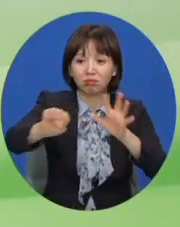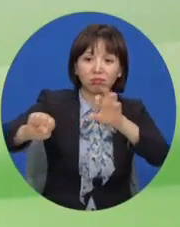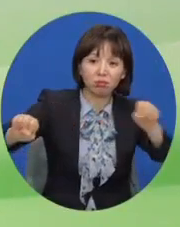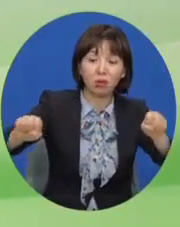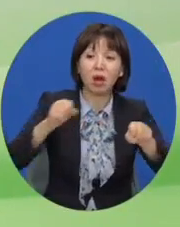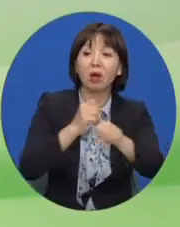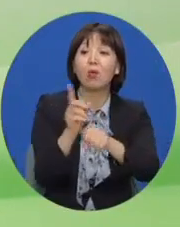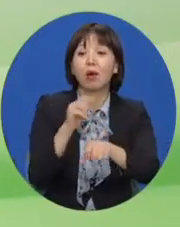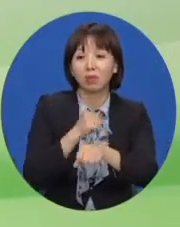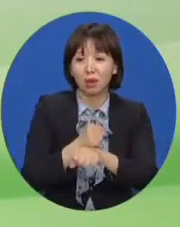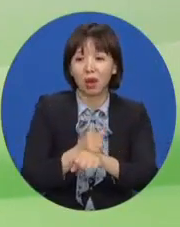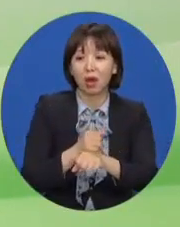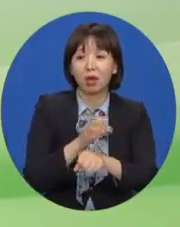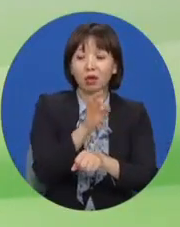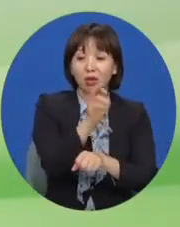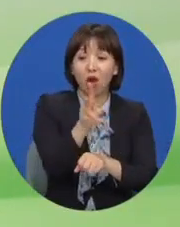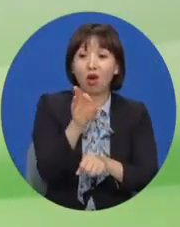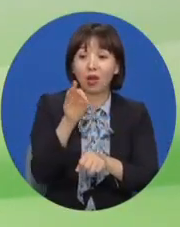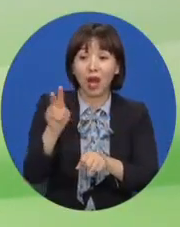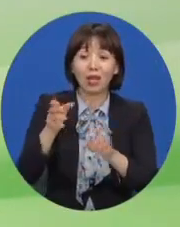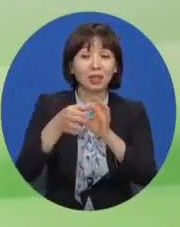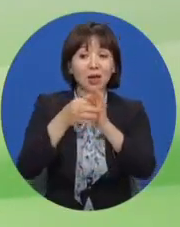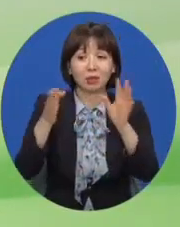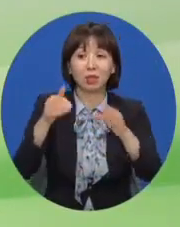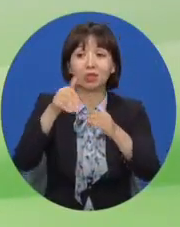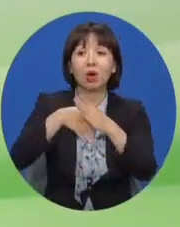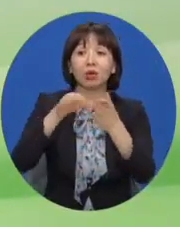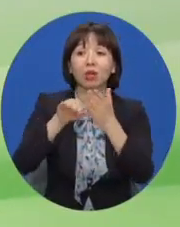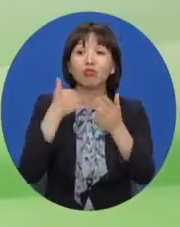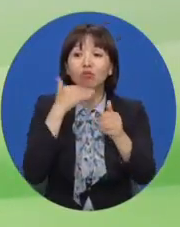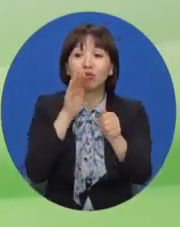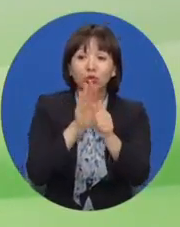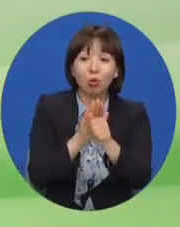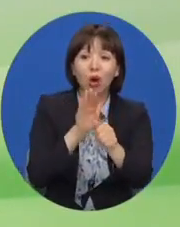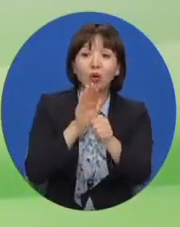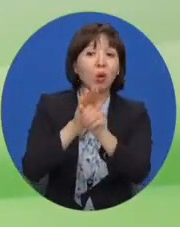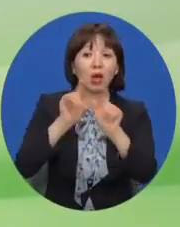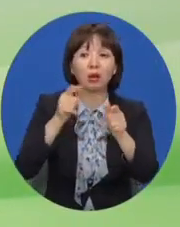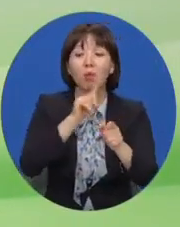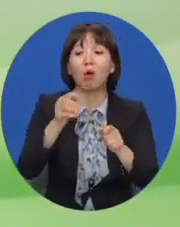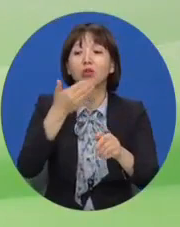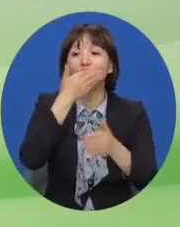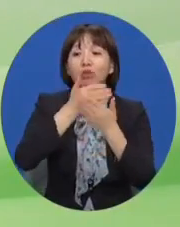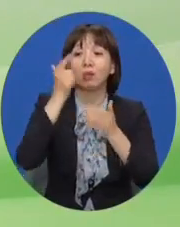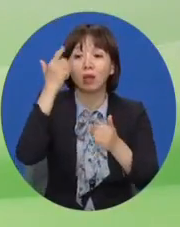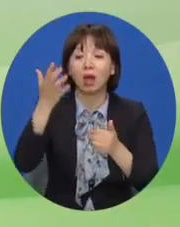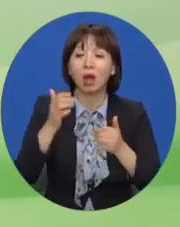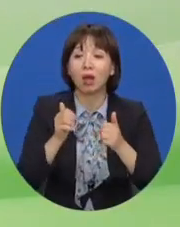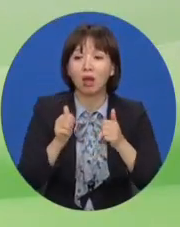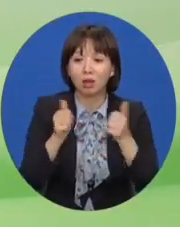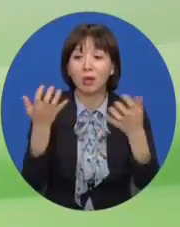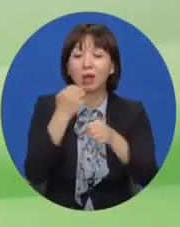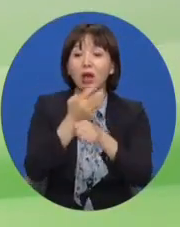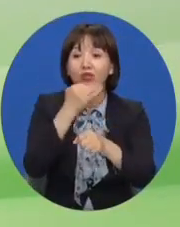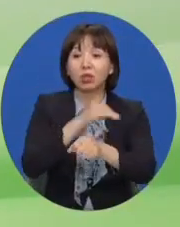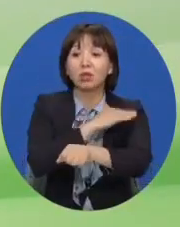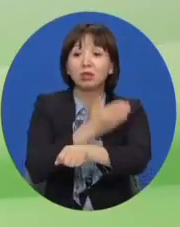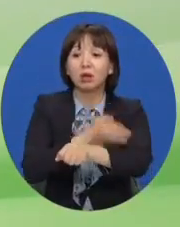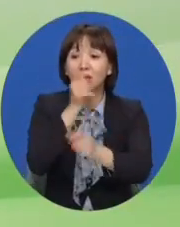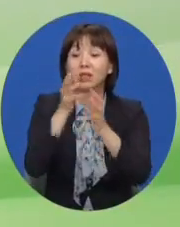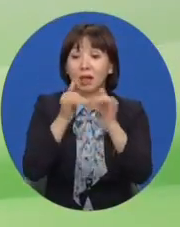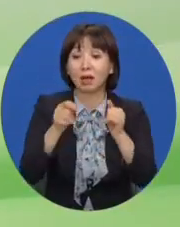여야 상관없이 그리고 선거 때 누굴 도왔고 안 도왔고 무엇이 중요합니까? 열심히 일할 수 있는 능력 있는 사람